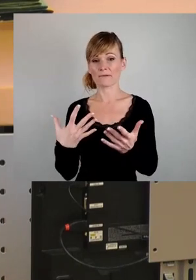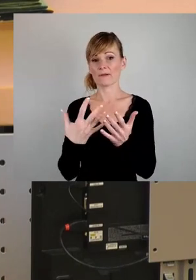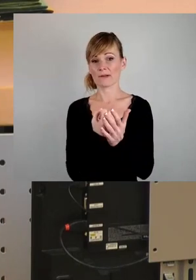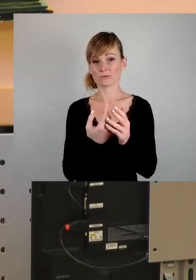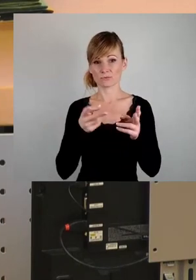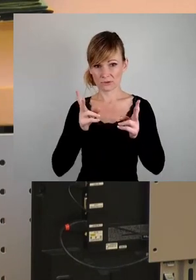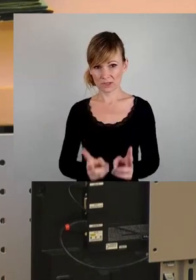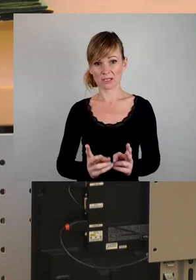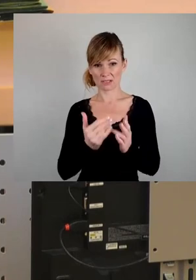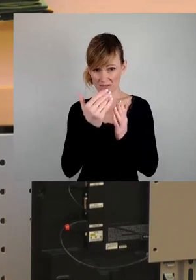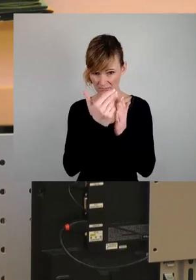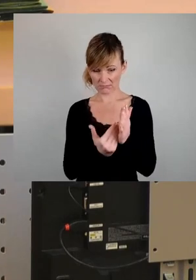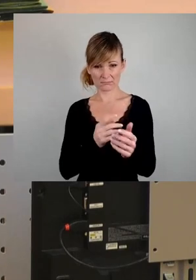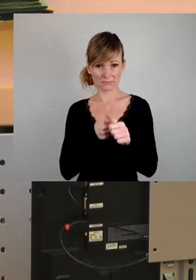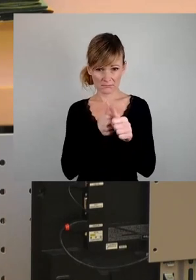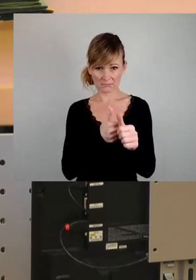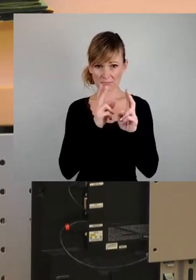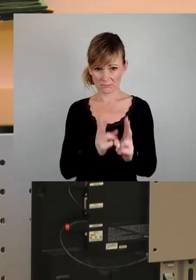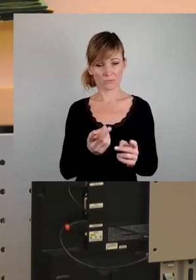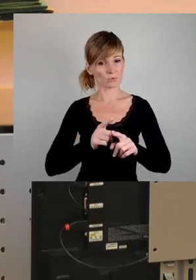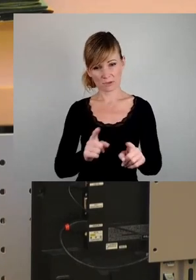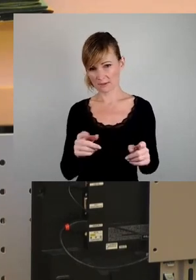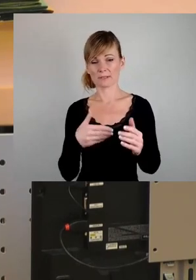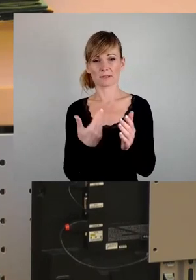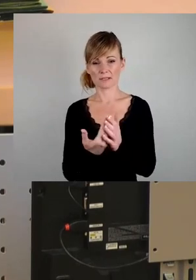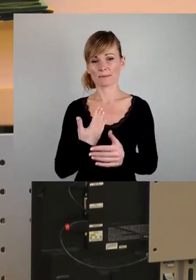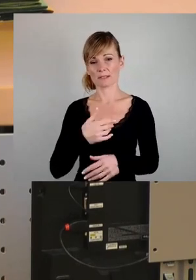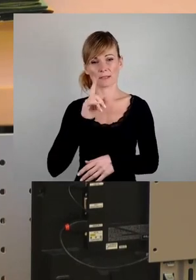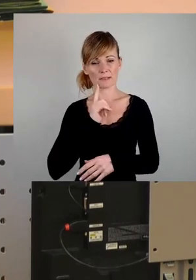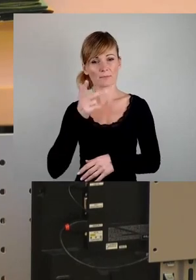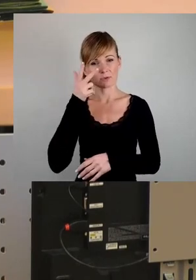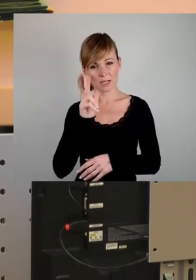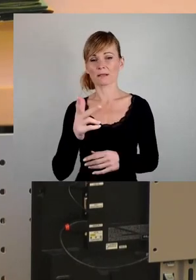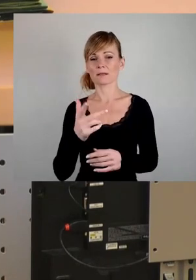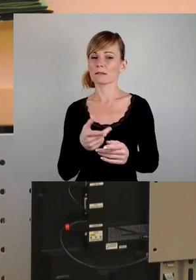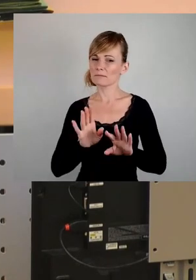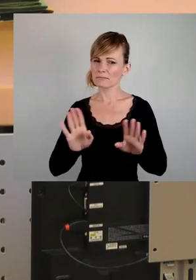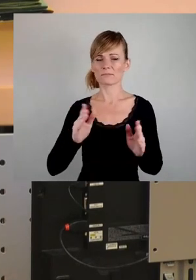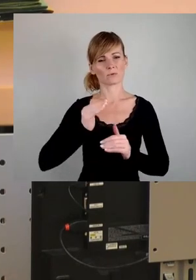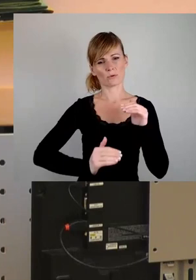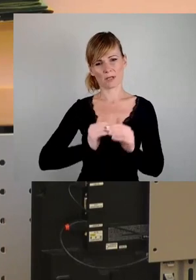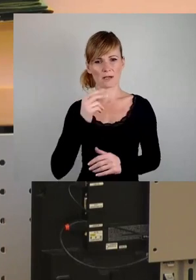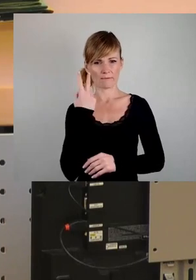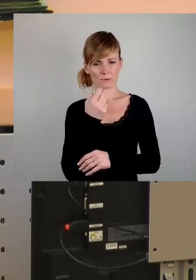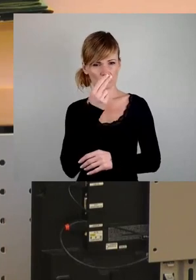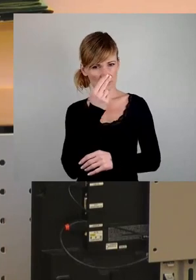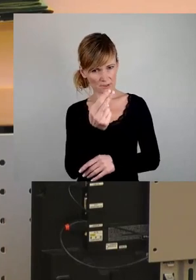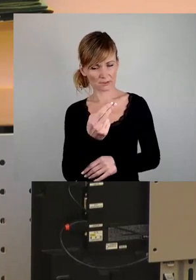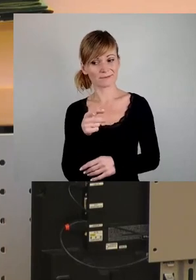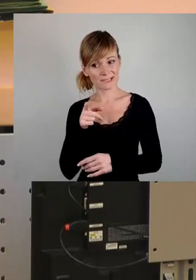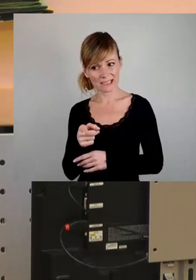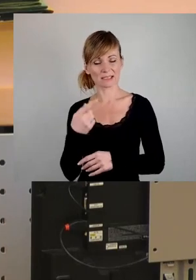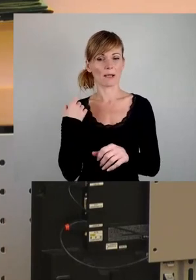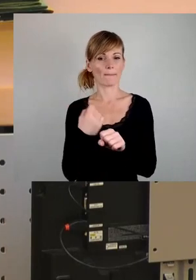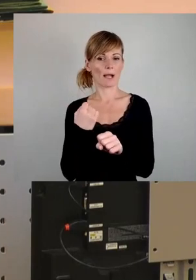wird. Und deshalb, meine Damen und Herren, sollte man das ganz nüchtern sehen. Mit der Machbarkeitsstudie zur